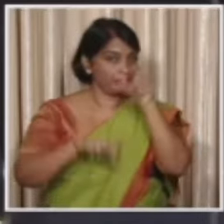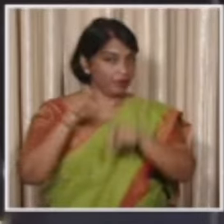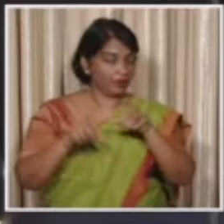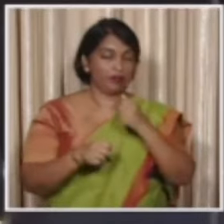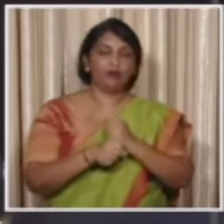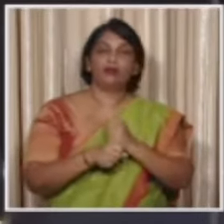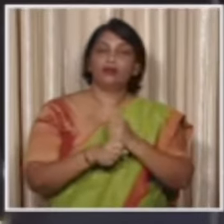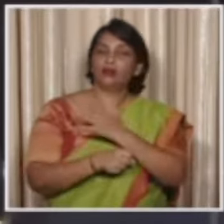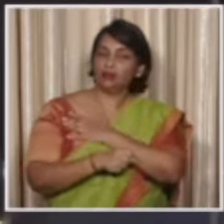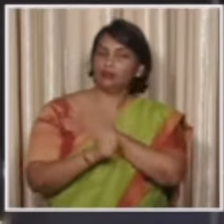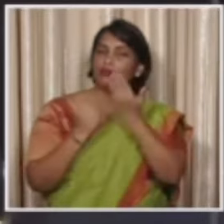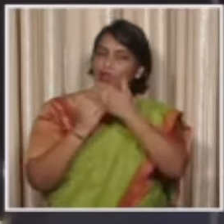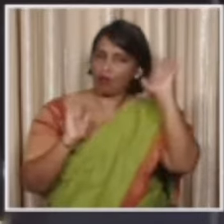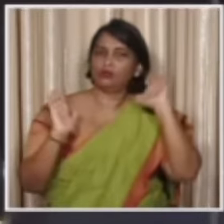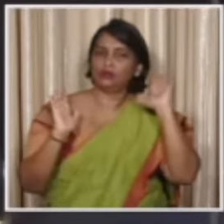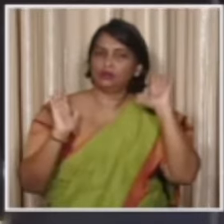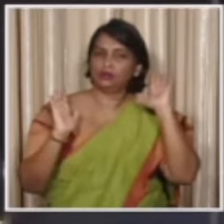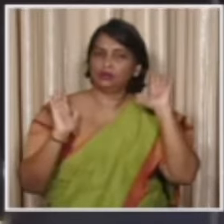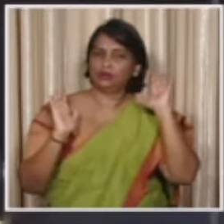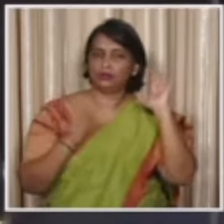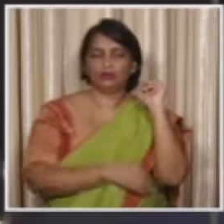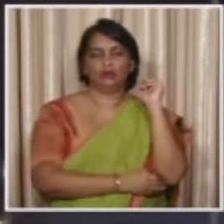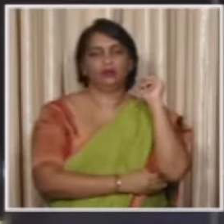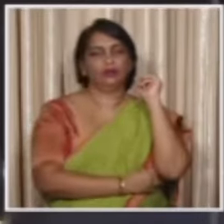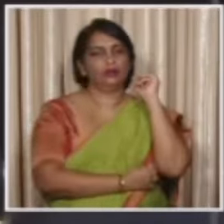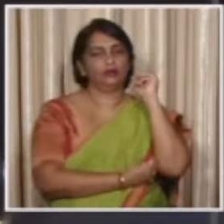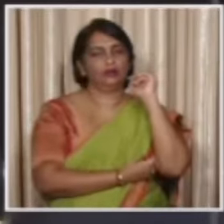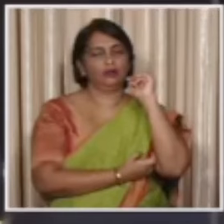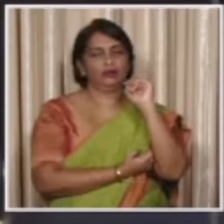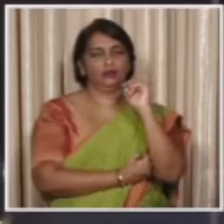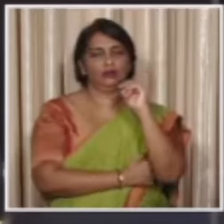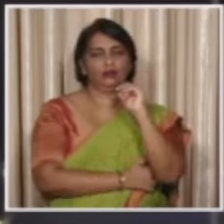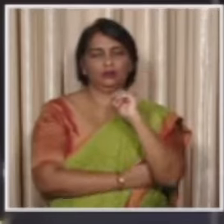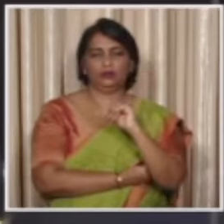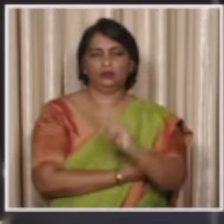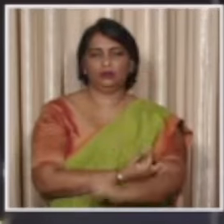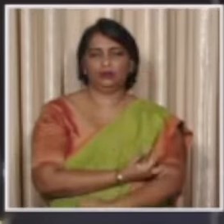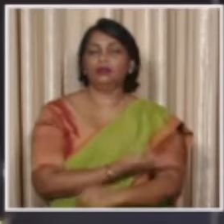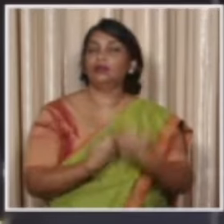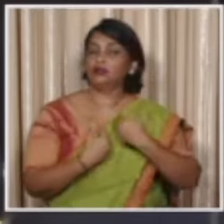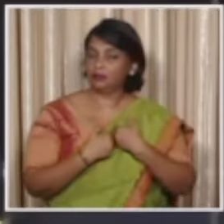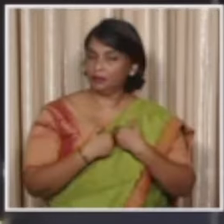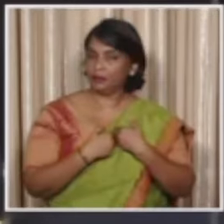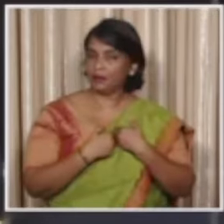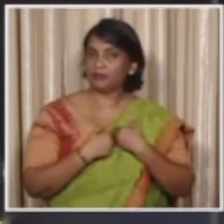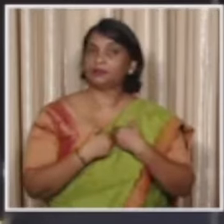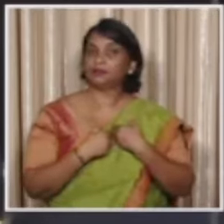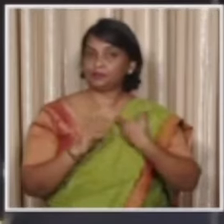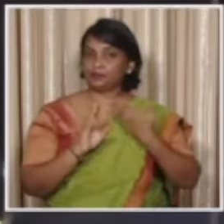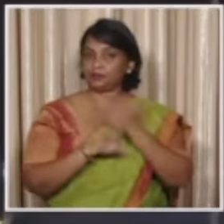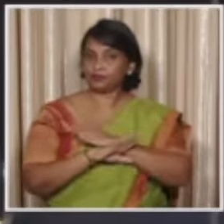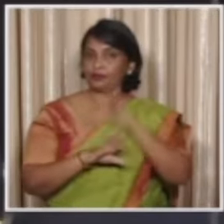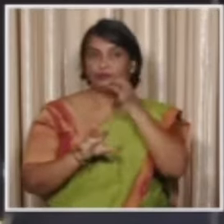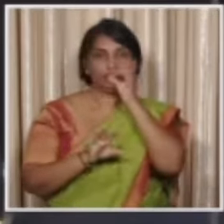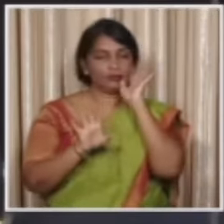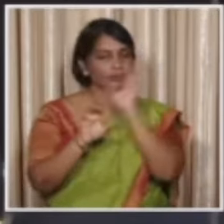පුළුවන් ඔබතුමා දන්නවා. Some are misinterpreting my previous tweet. I mentioned the economy,